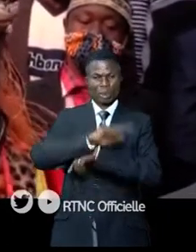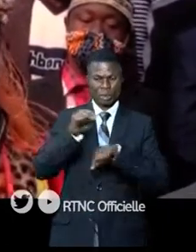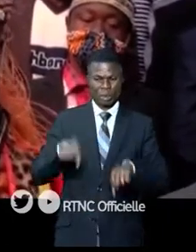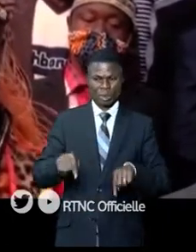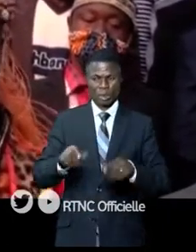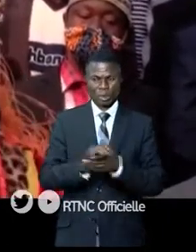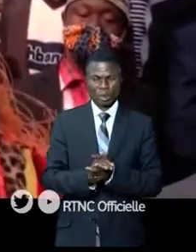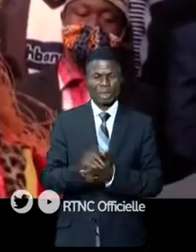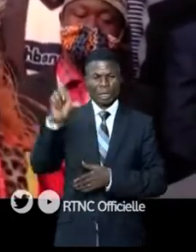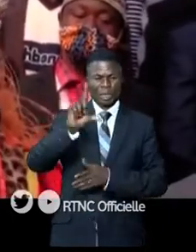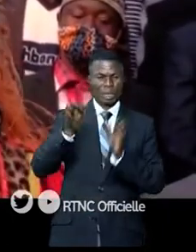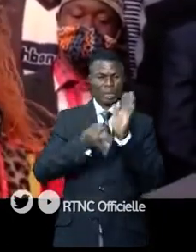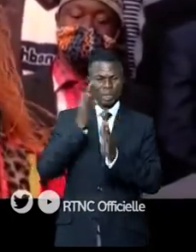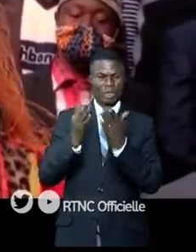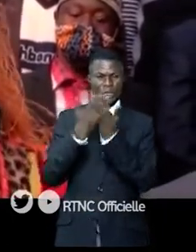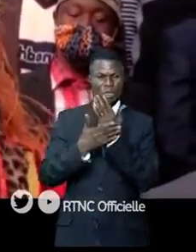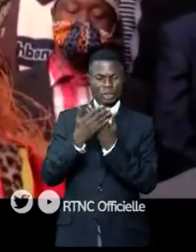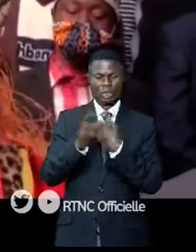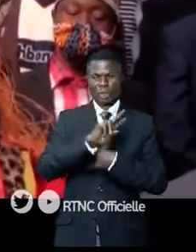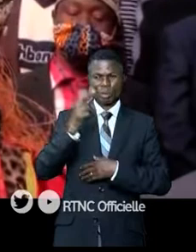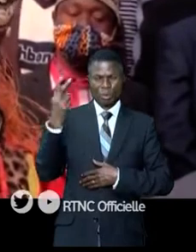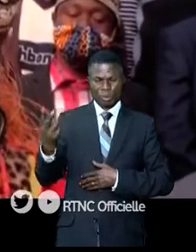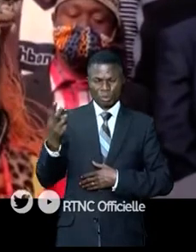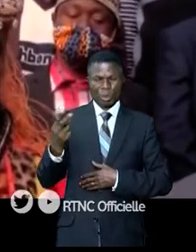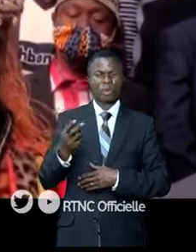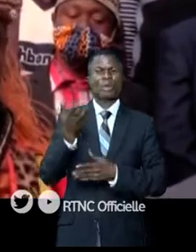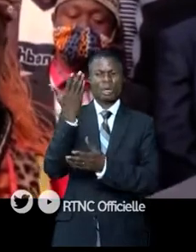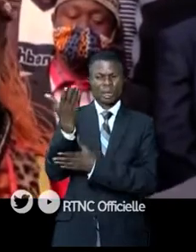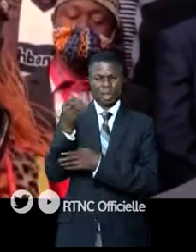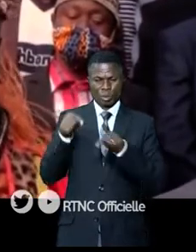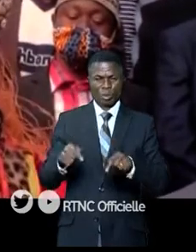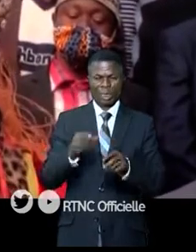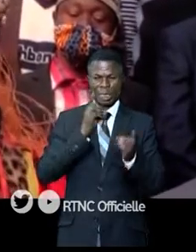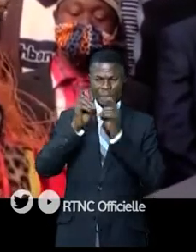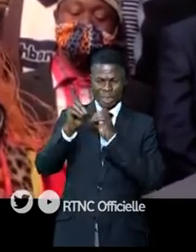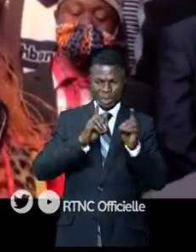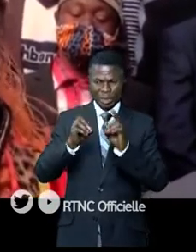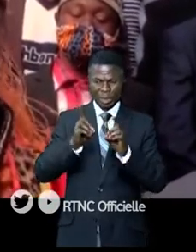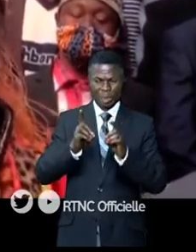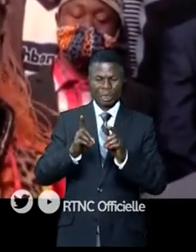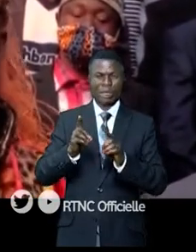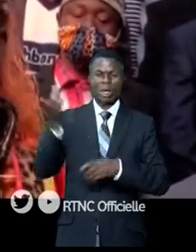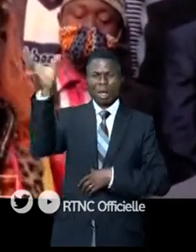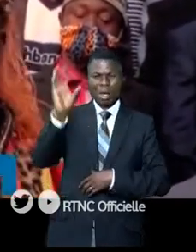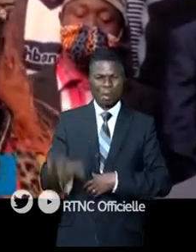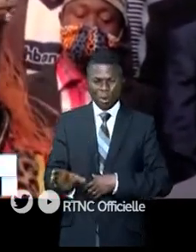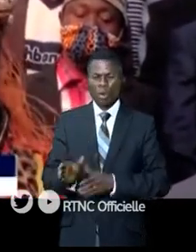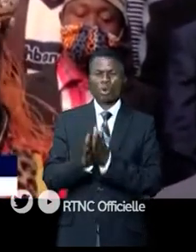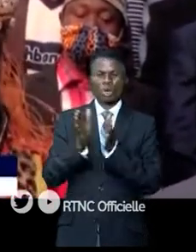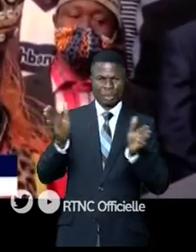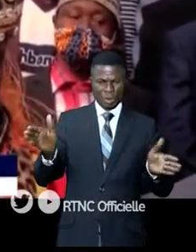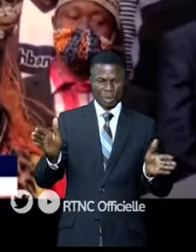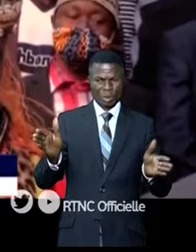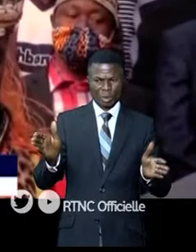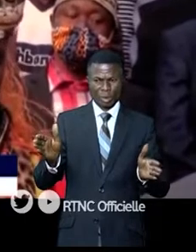bien lundi 13 juillet 2020, la convocation séjour d'un dialogue sur l'ensemble de la province du Congo